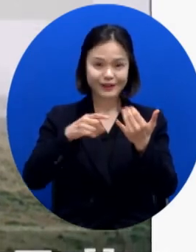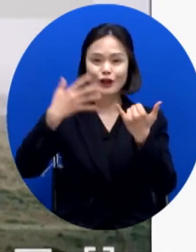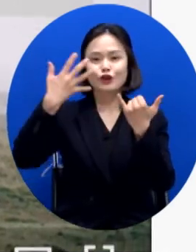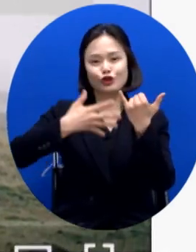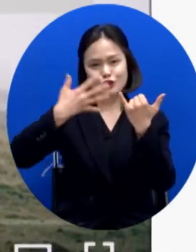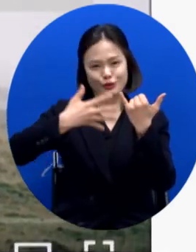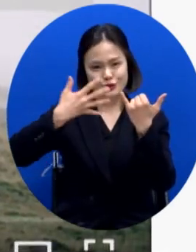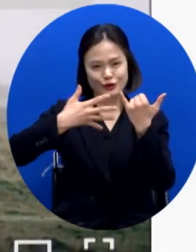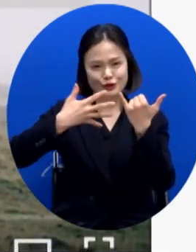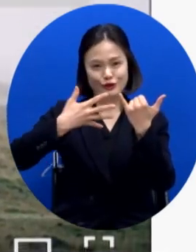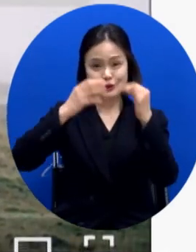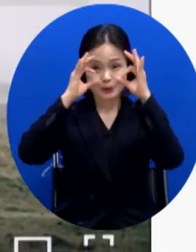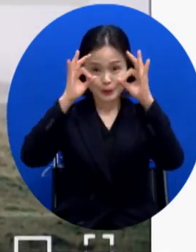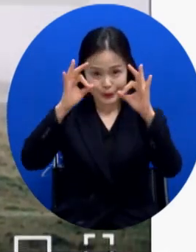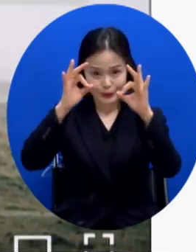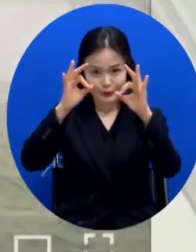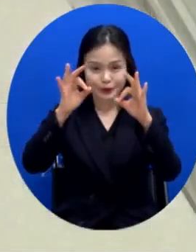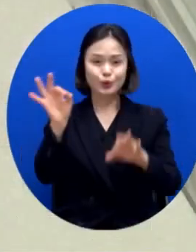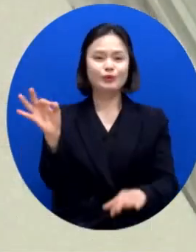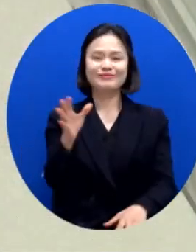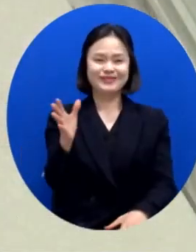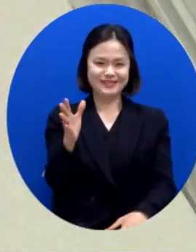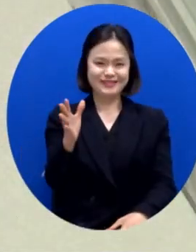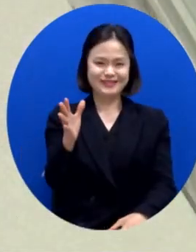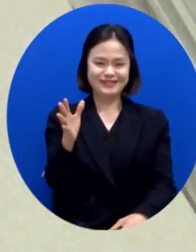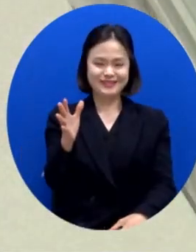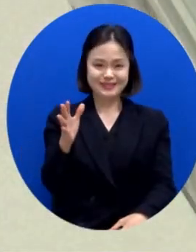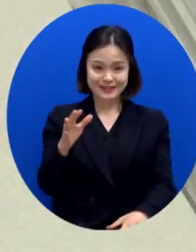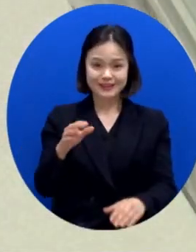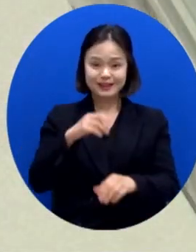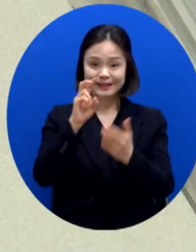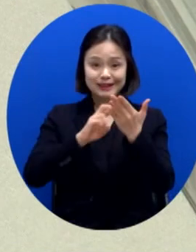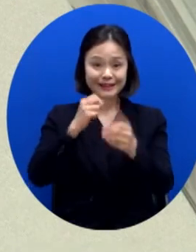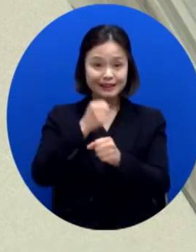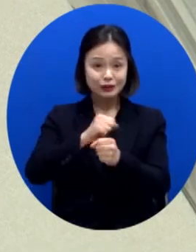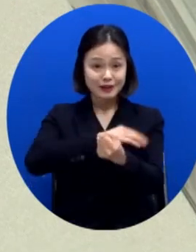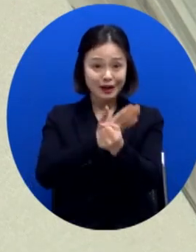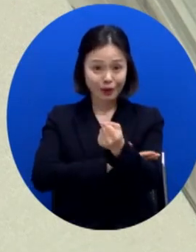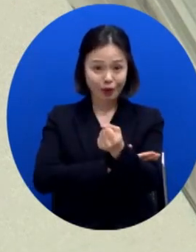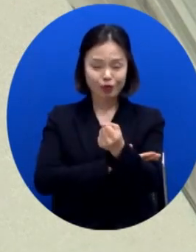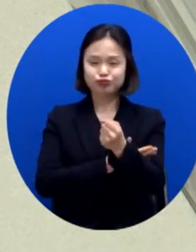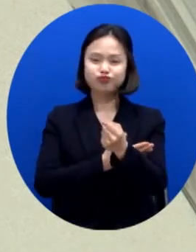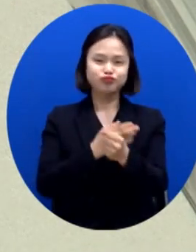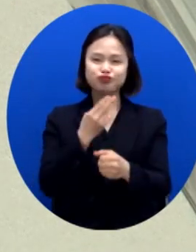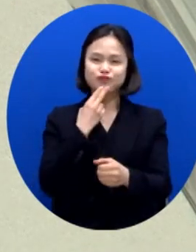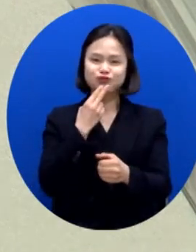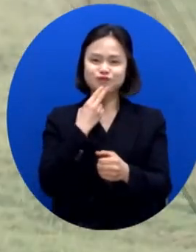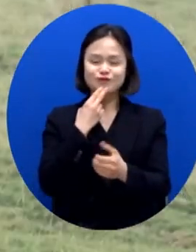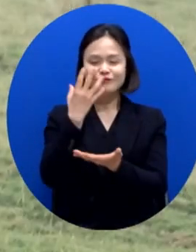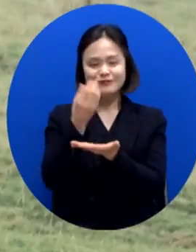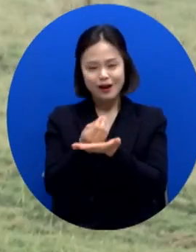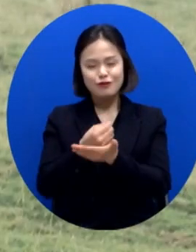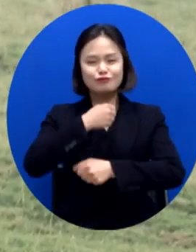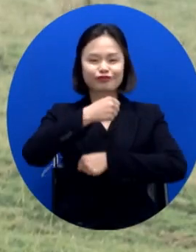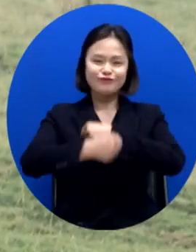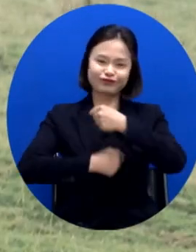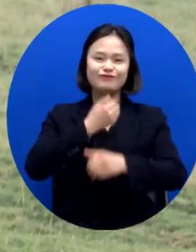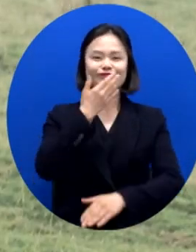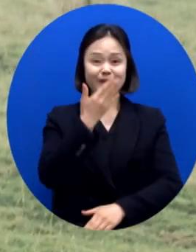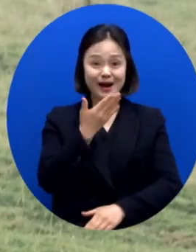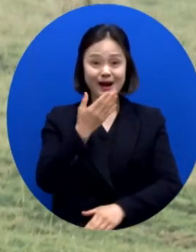유튜브에서 무료로 감상하거나 저작권에 상관없이 음원을 다운받을 수 있으며 비매품으로 제작된